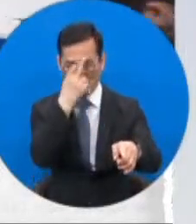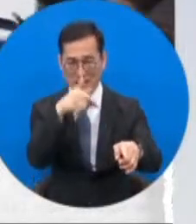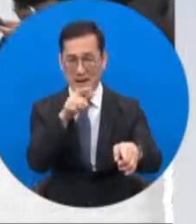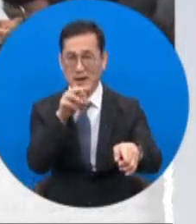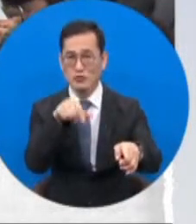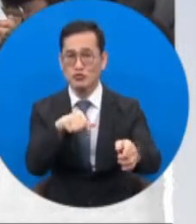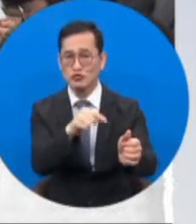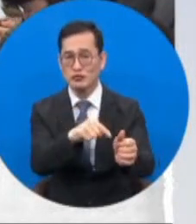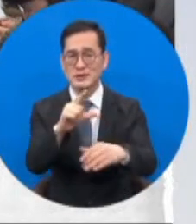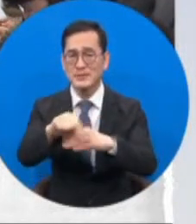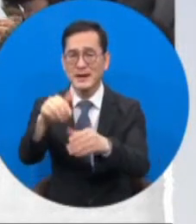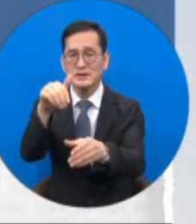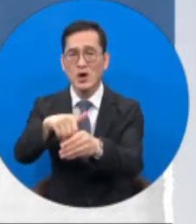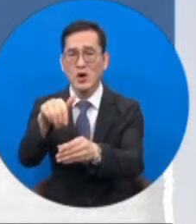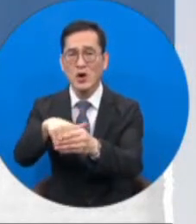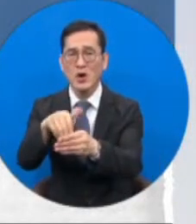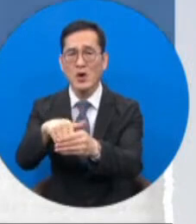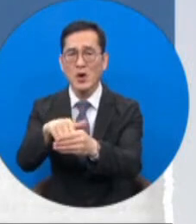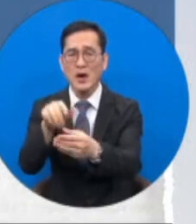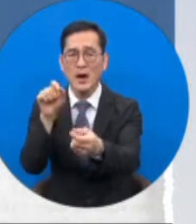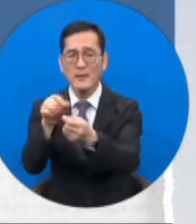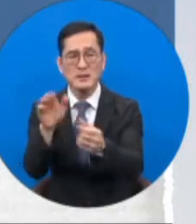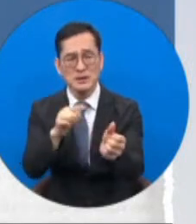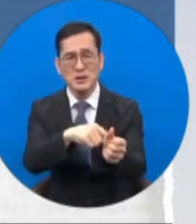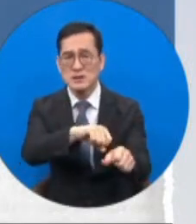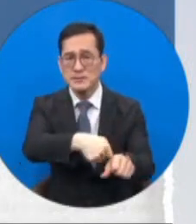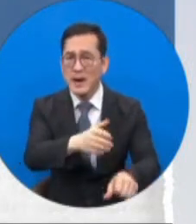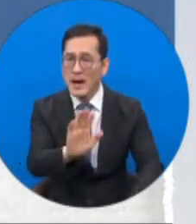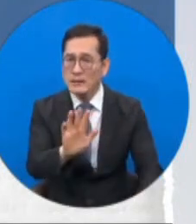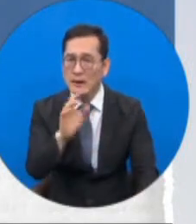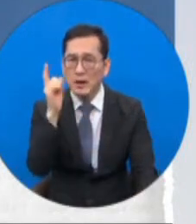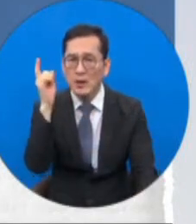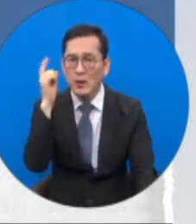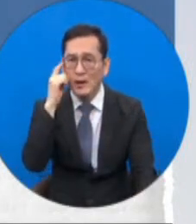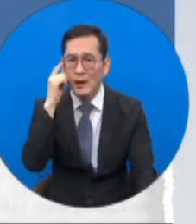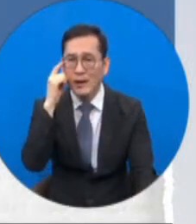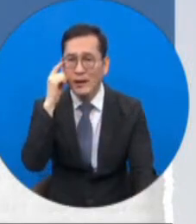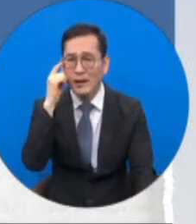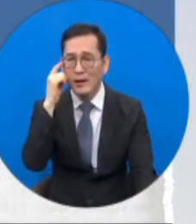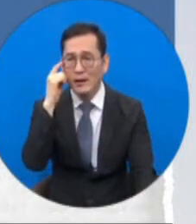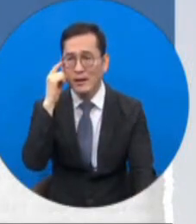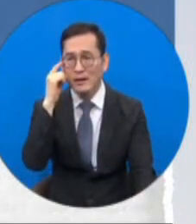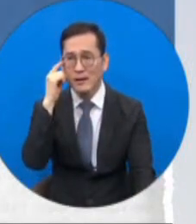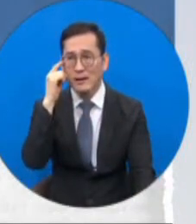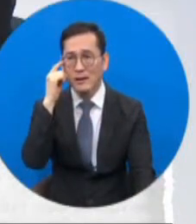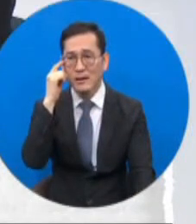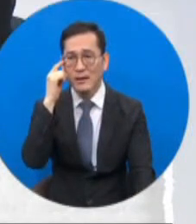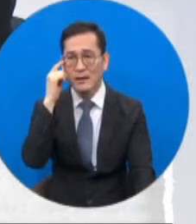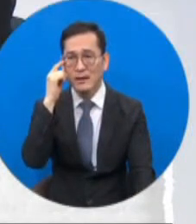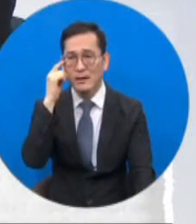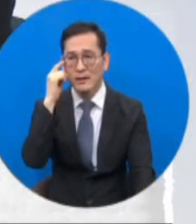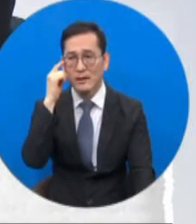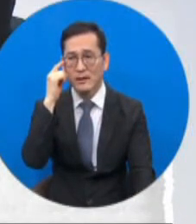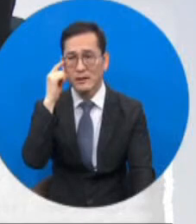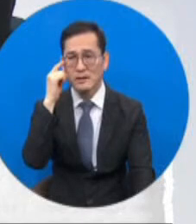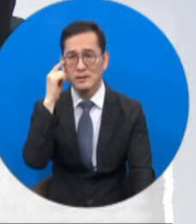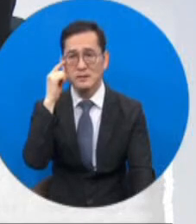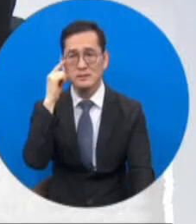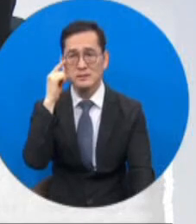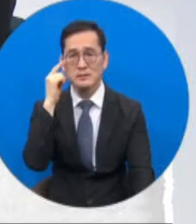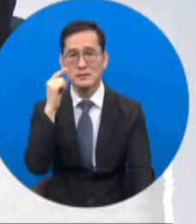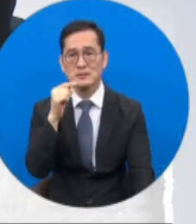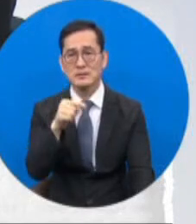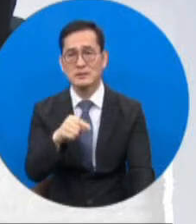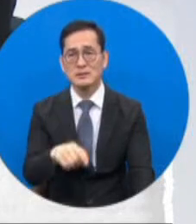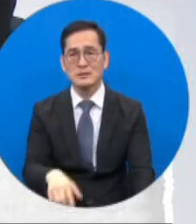상황에서 왜 그 의사결정을 하지 못할까? 뭐 우리가 윤리위 징계한다고 하더라도 정말 의원직 제명까지